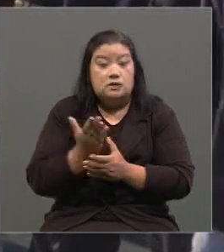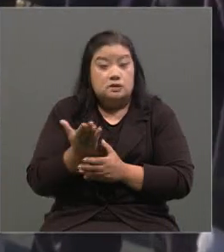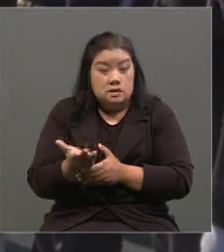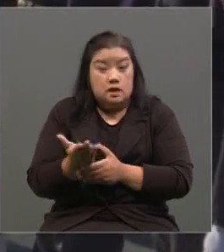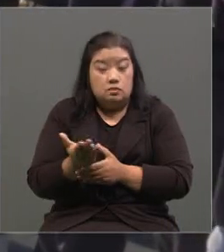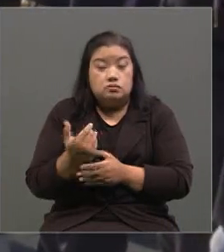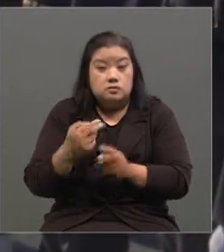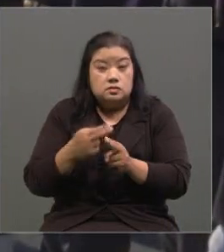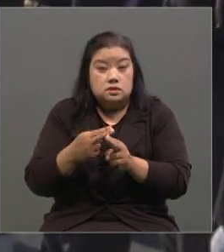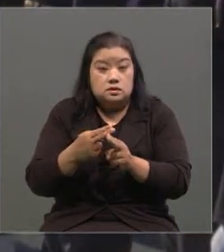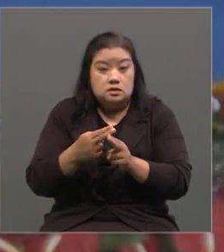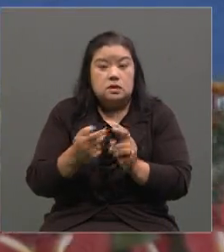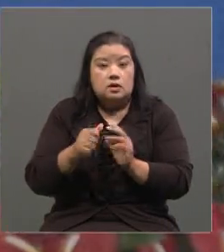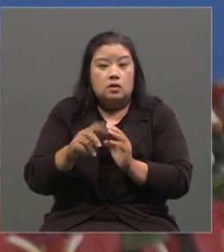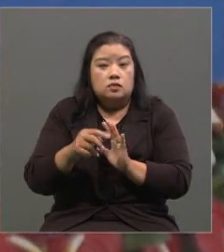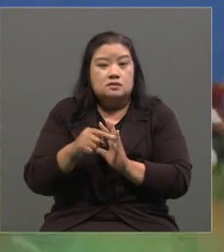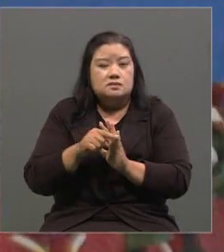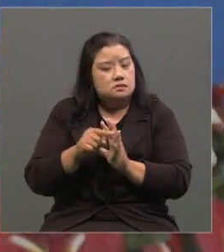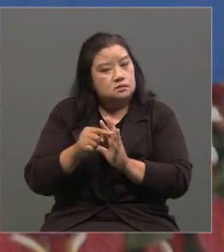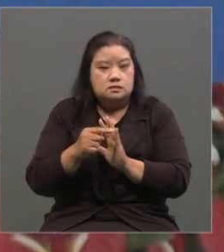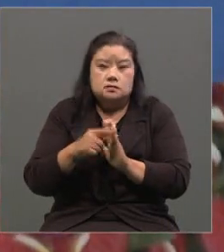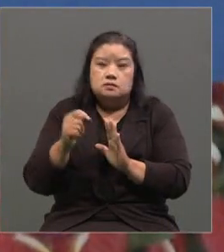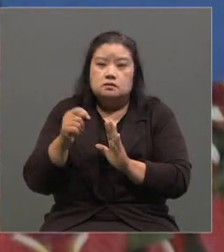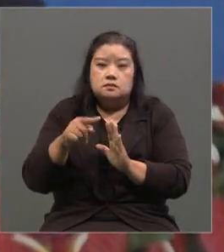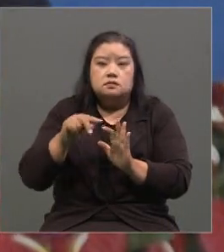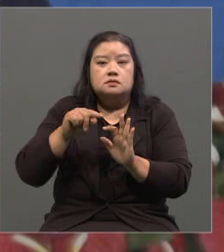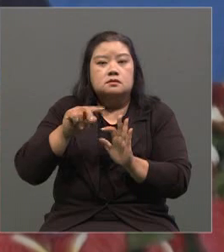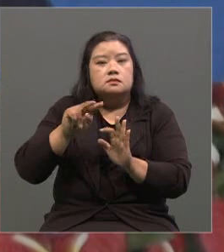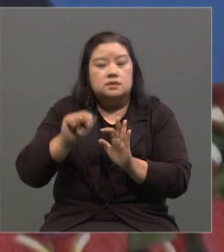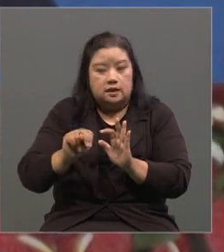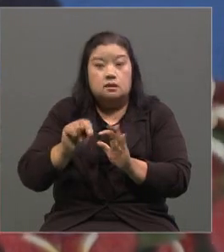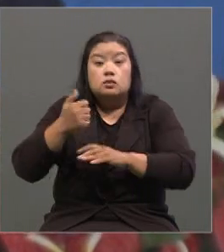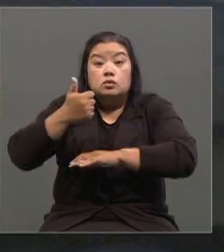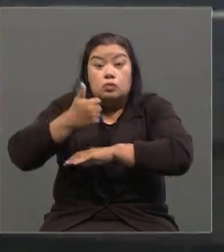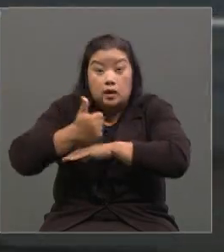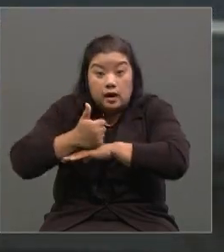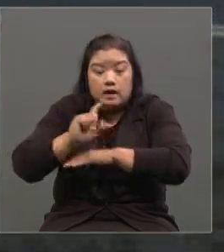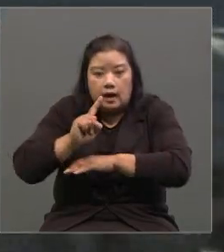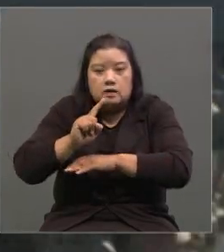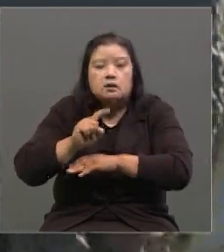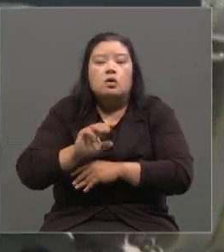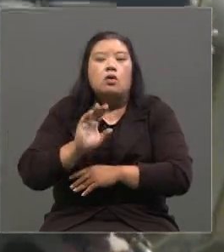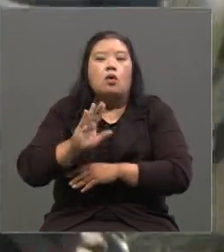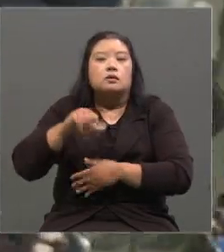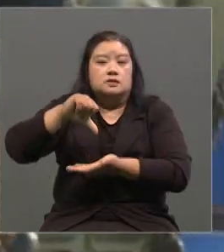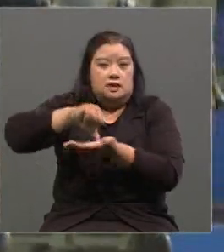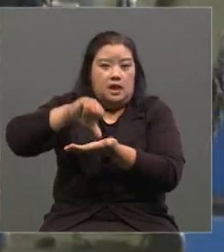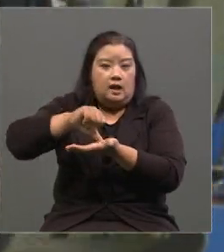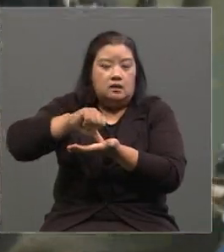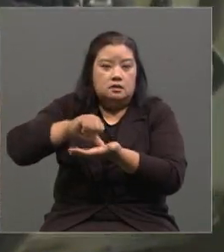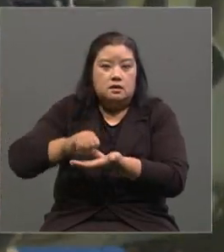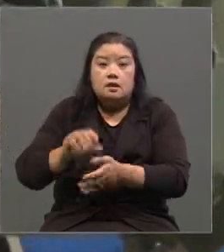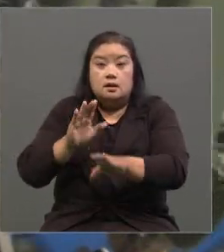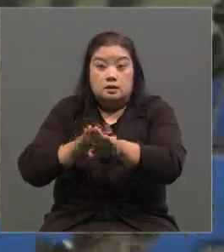ทางด้านของนายออสเซนารอดอลเฮียนนะครับรัฐมนตรีต่างประเทศของอิหร่านก็ได้เตือนไปถึงสหรัฐและ